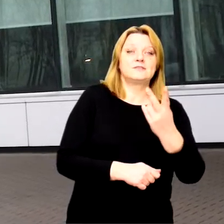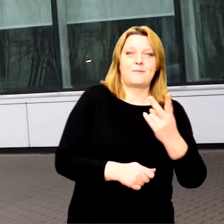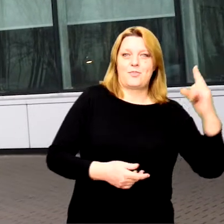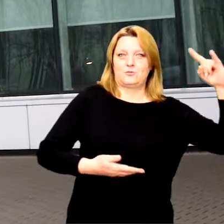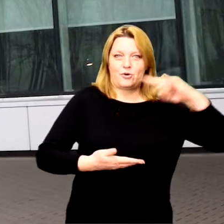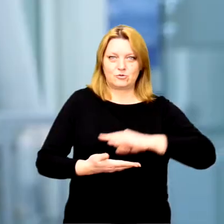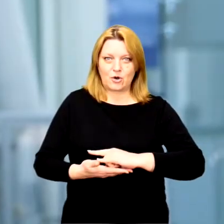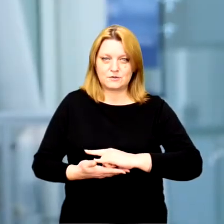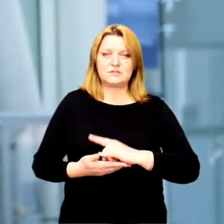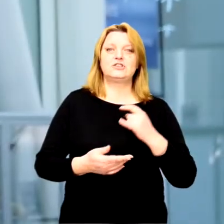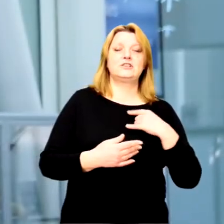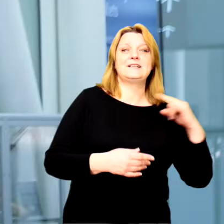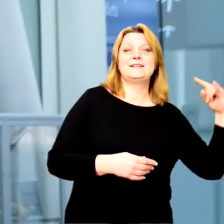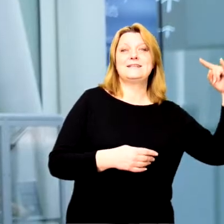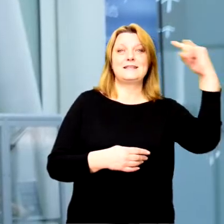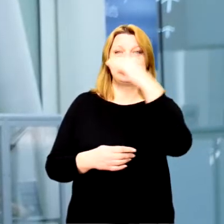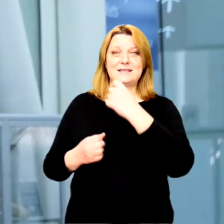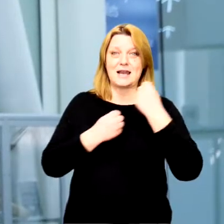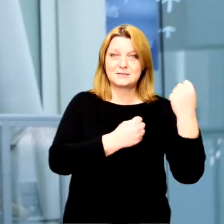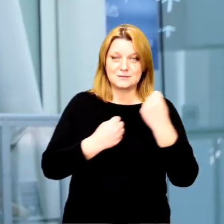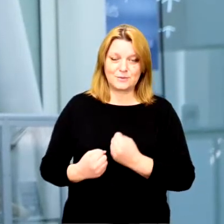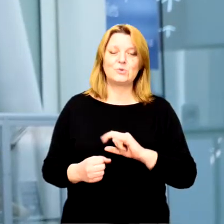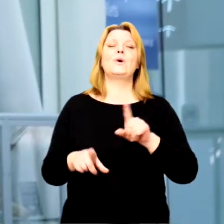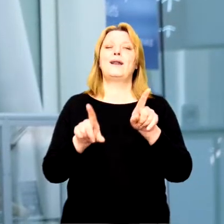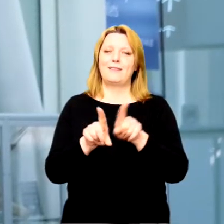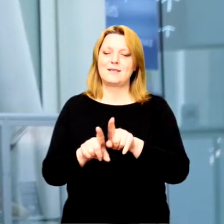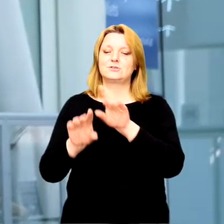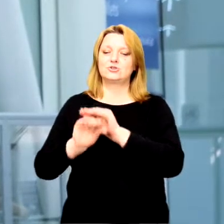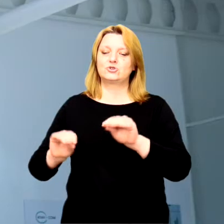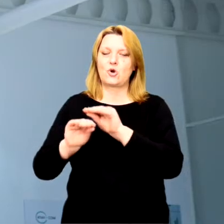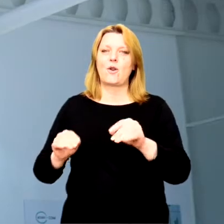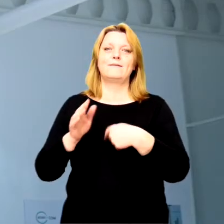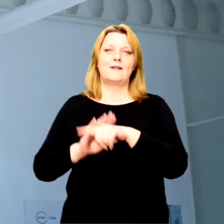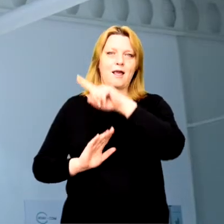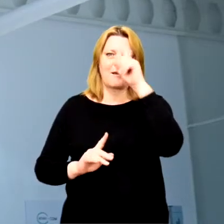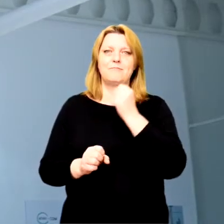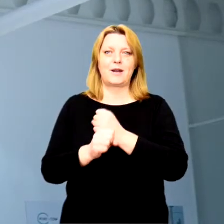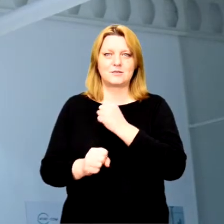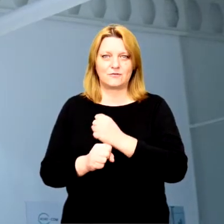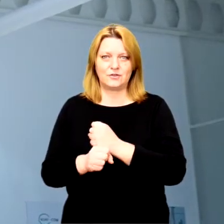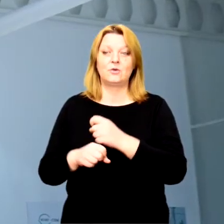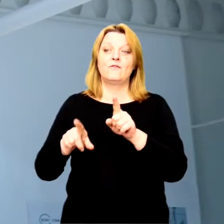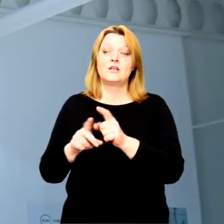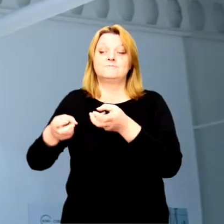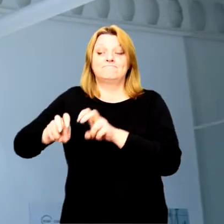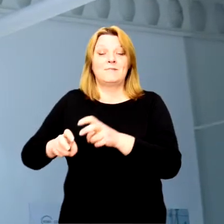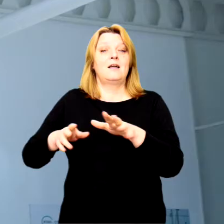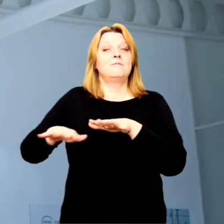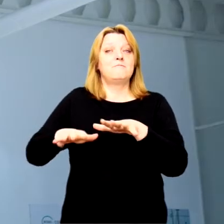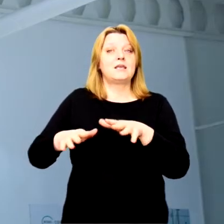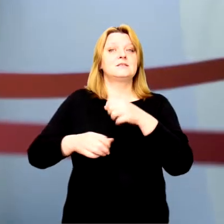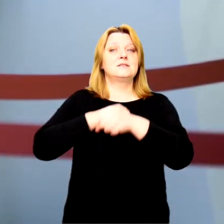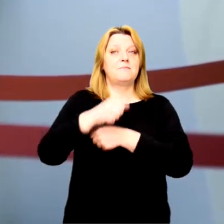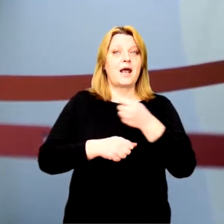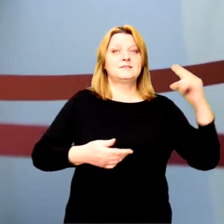o dostępności portów lotniczych, transportu samolotowego, ale także o szkoleniu personelu, także o tworzeniu miejsc